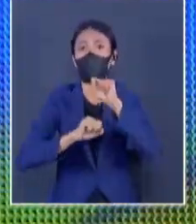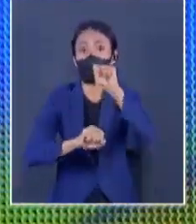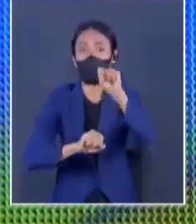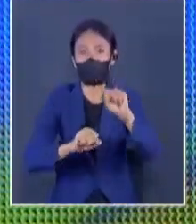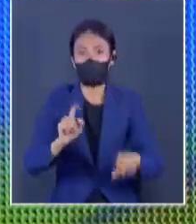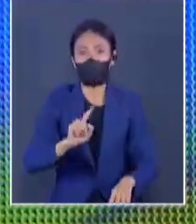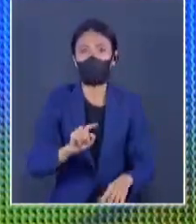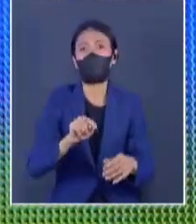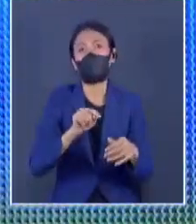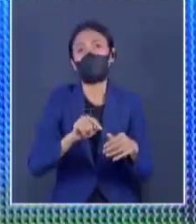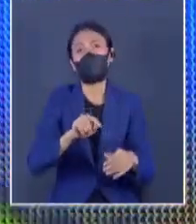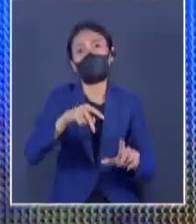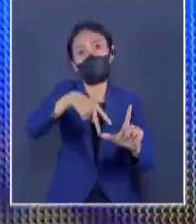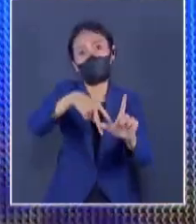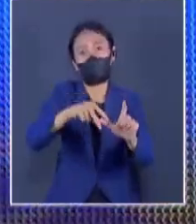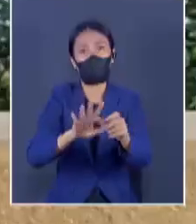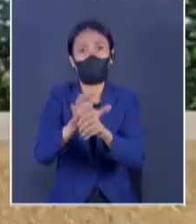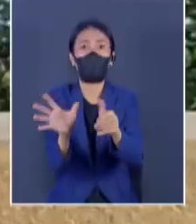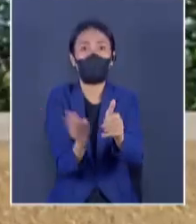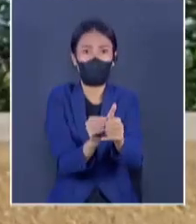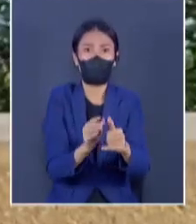งค์เธอติดเชื้อโควิด-19 ค่ะ